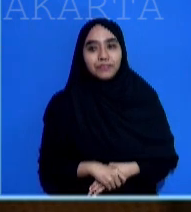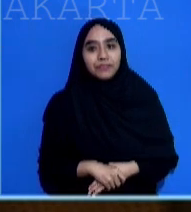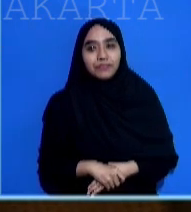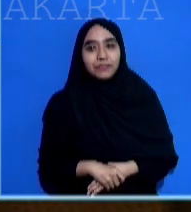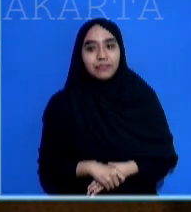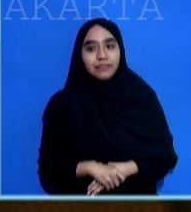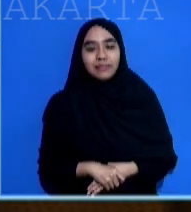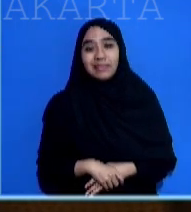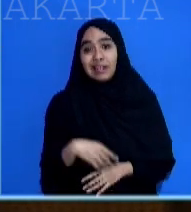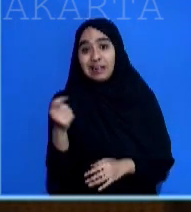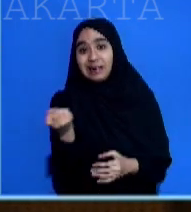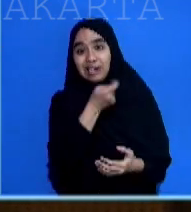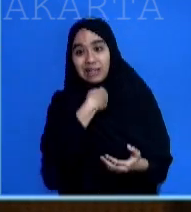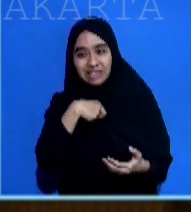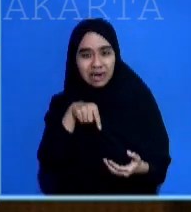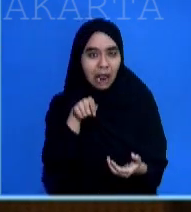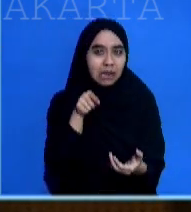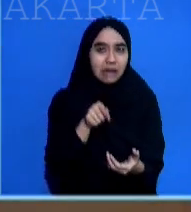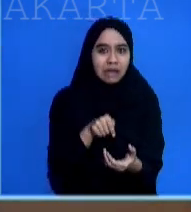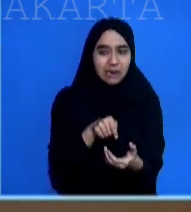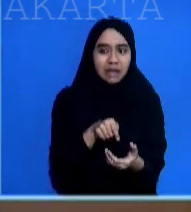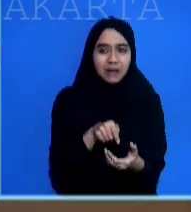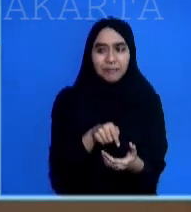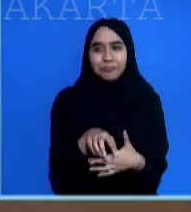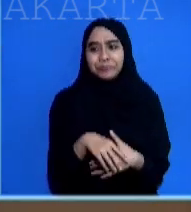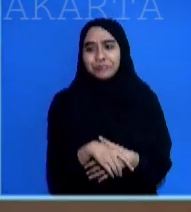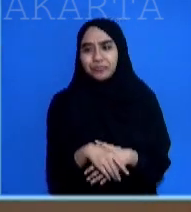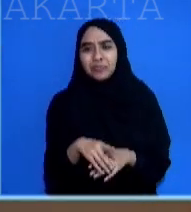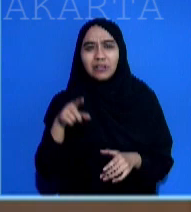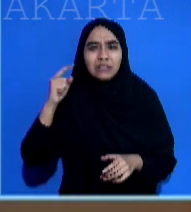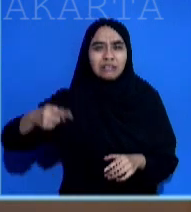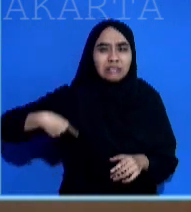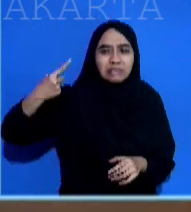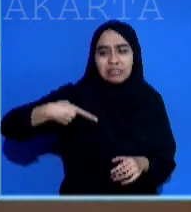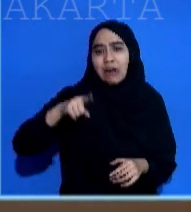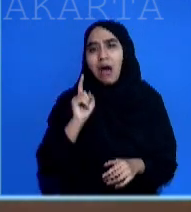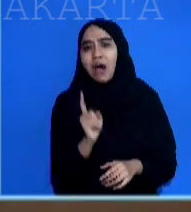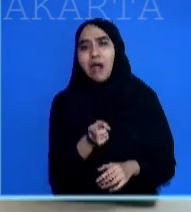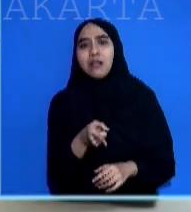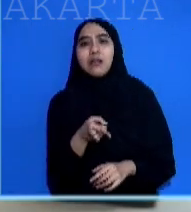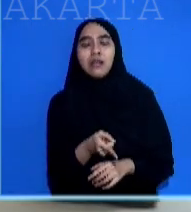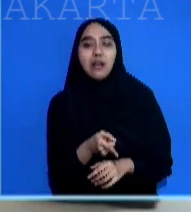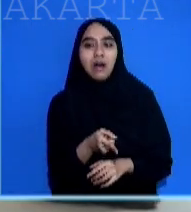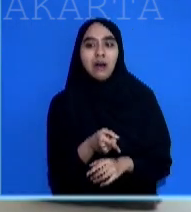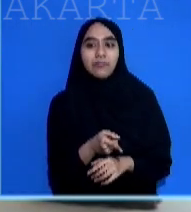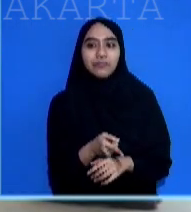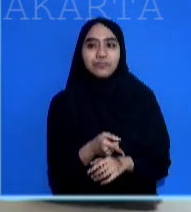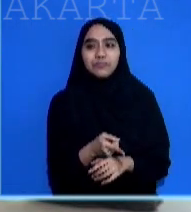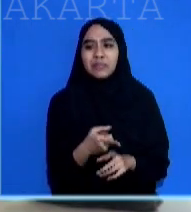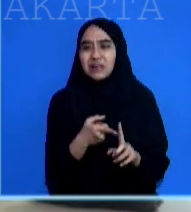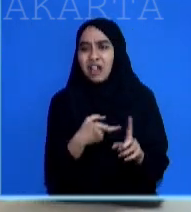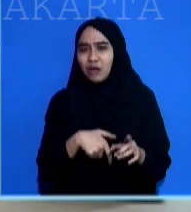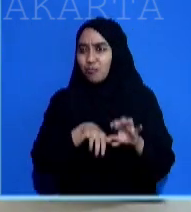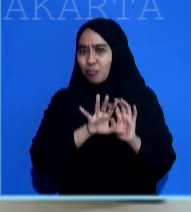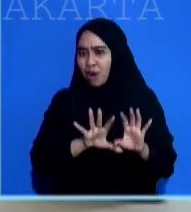Kejahatan jalanan atau klitih di wilayah Daerah Istimewa Yogyakarta sampai saat ini masih sering terjadi. Aksi kekerasan di jalan ini kebanyakan melibatkan kalangan pelajar,